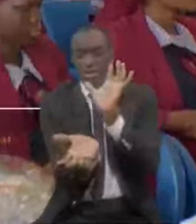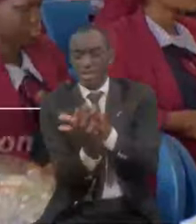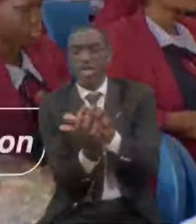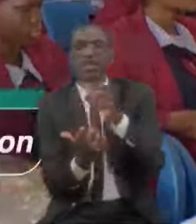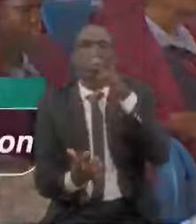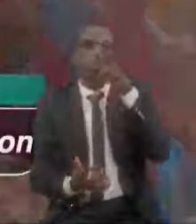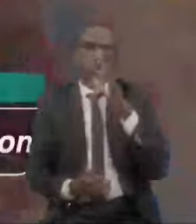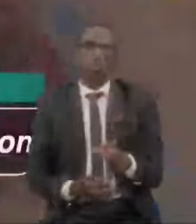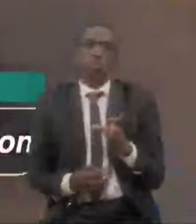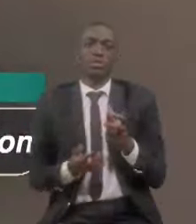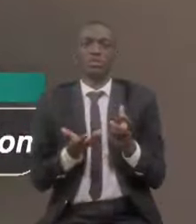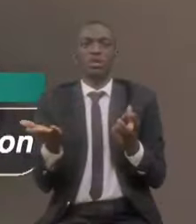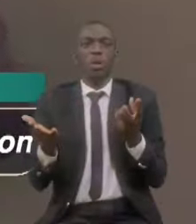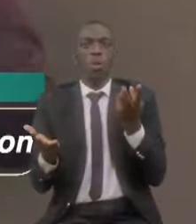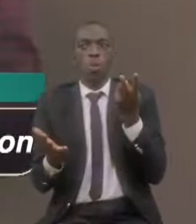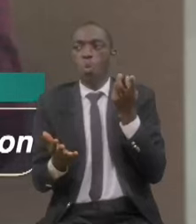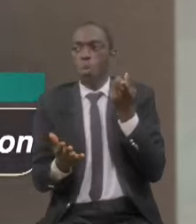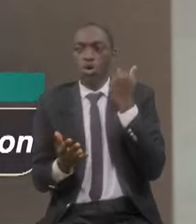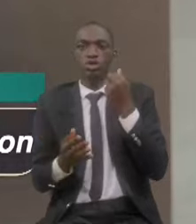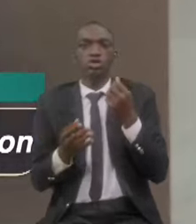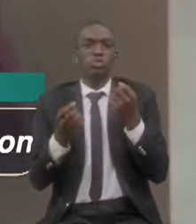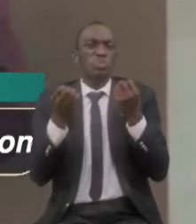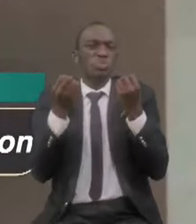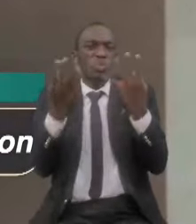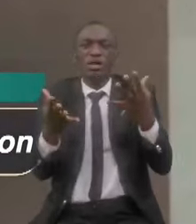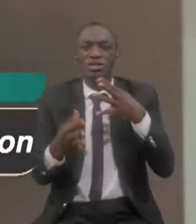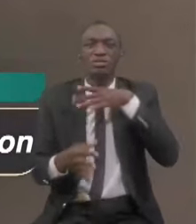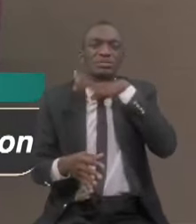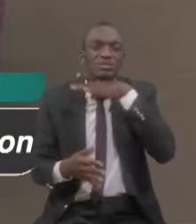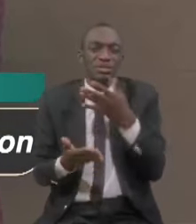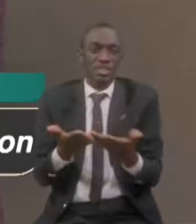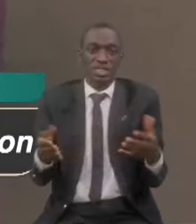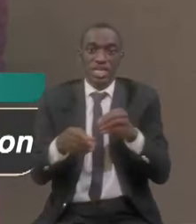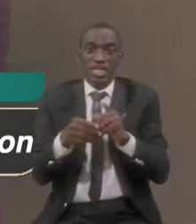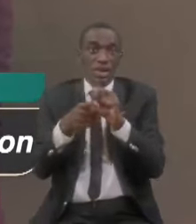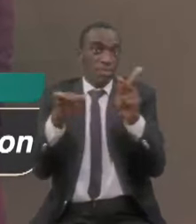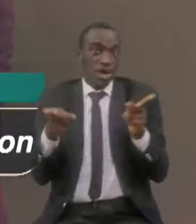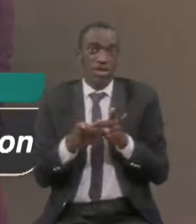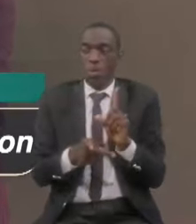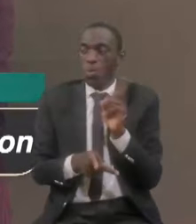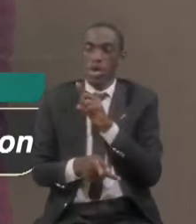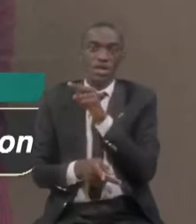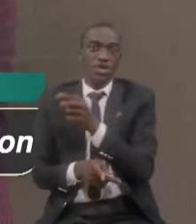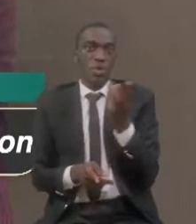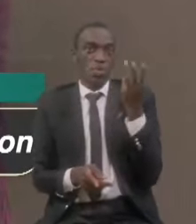C'est mouvoir sans se laisser piéger par la corruption. Il y avait tellement de corruption là où il était. Mouvoir